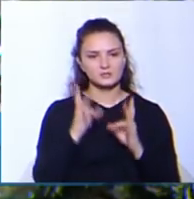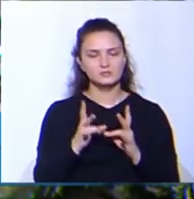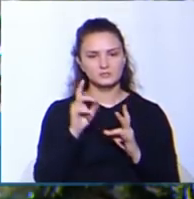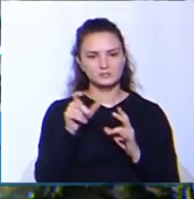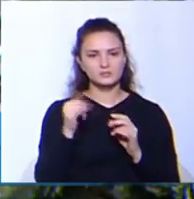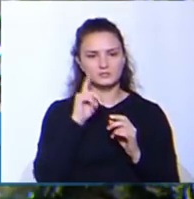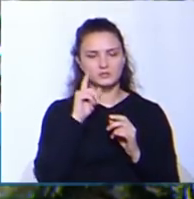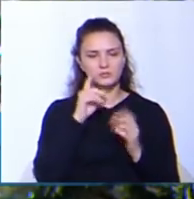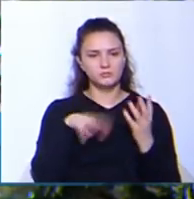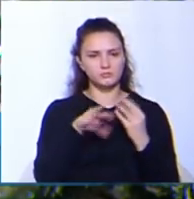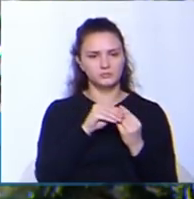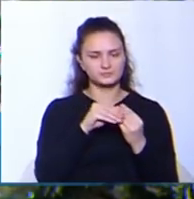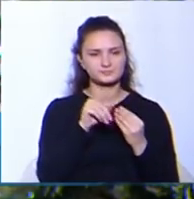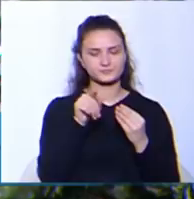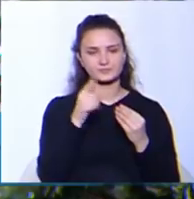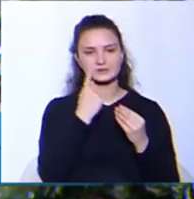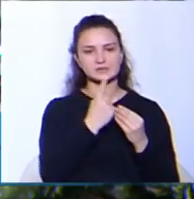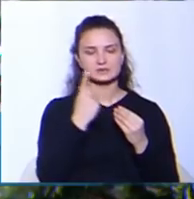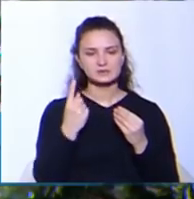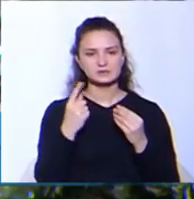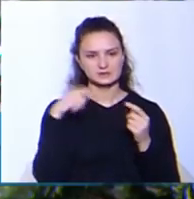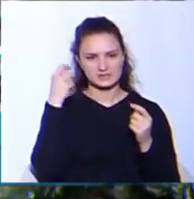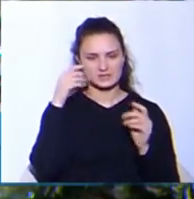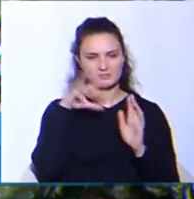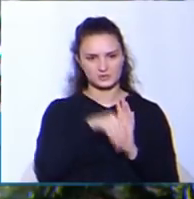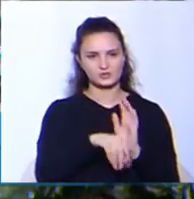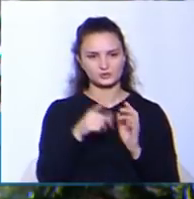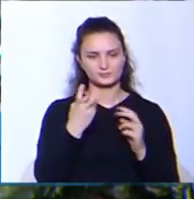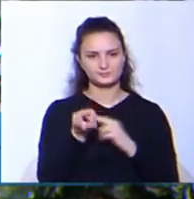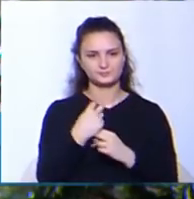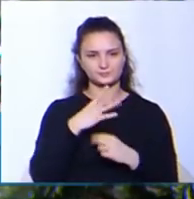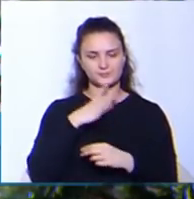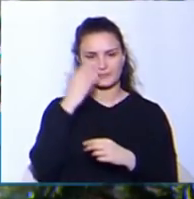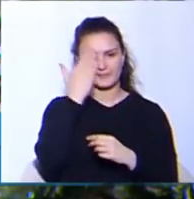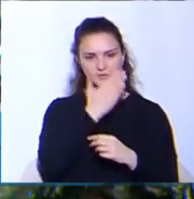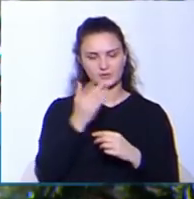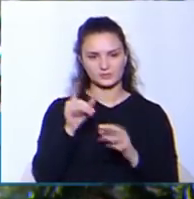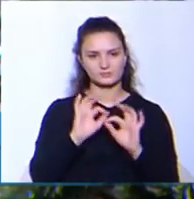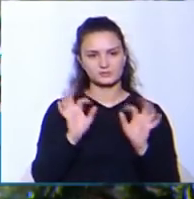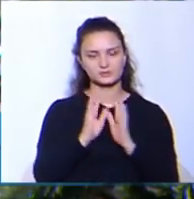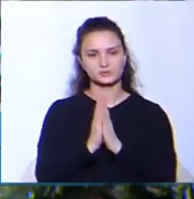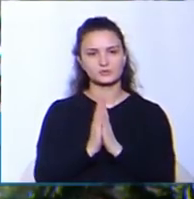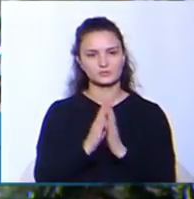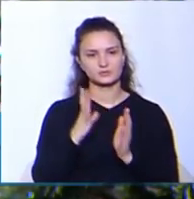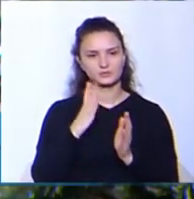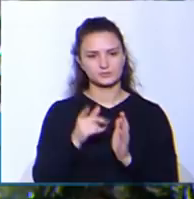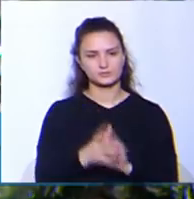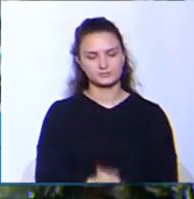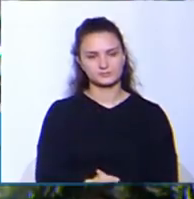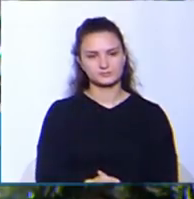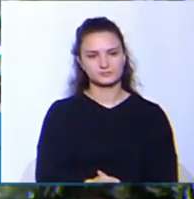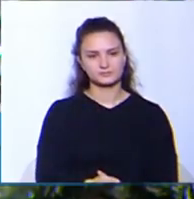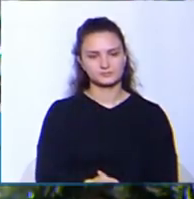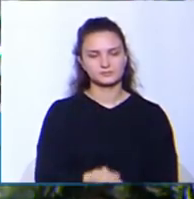ახლა ახალგაზრდებში და თქვენ ერთ-ერთ გადაცემაში ჩვენთან სტუმრობ ისა საზოგადოებას მიმართეთ თხოვნით და ძალიან